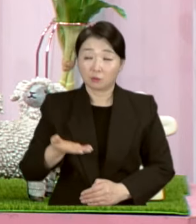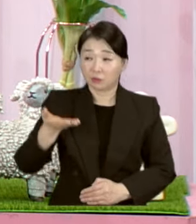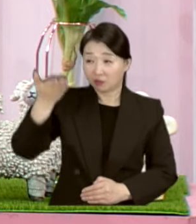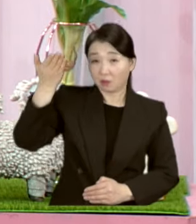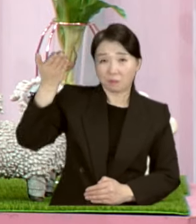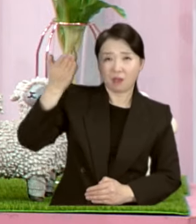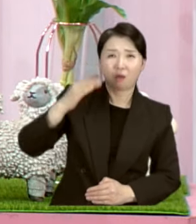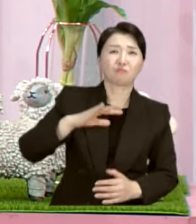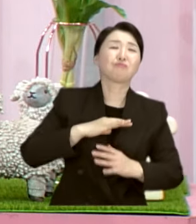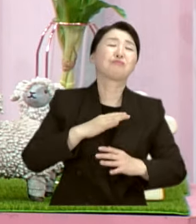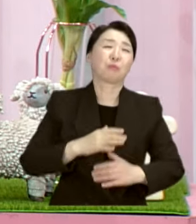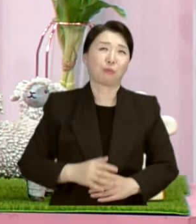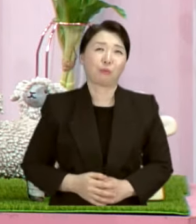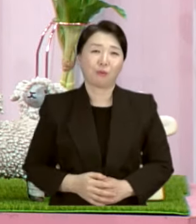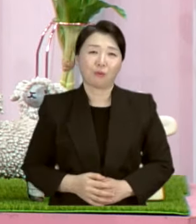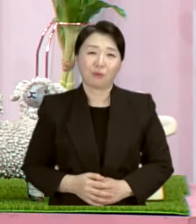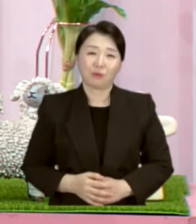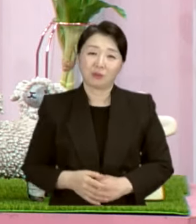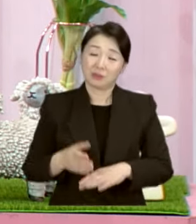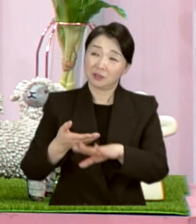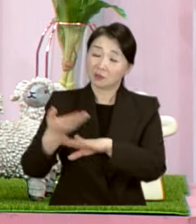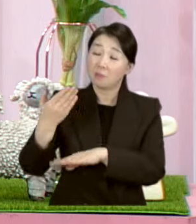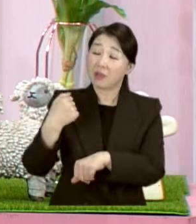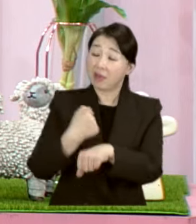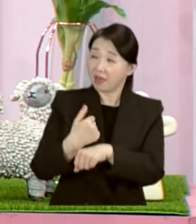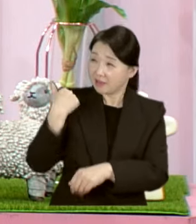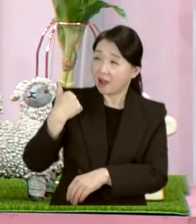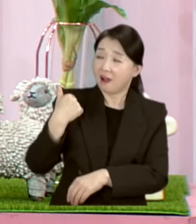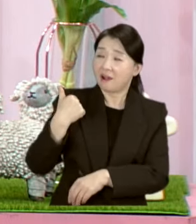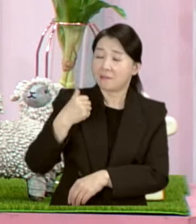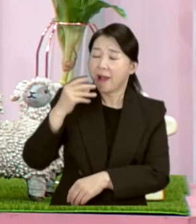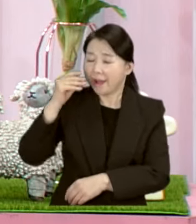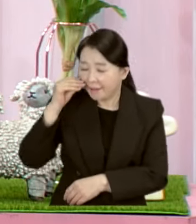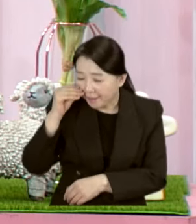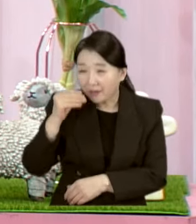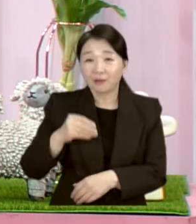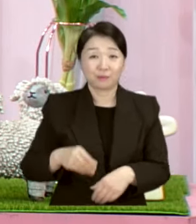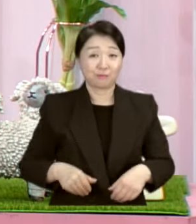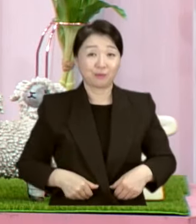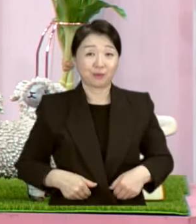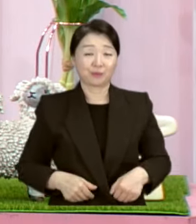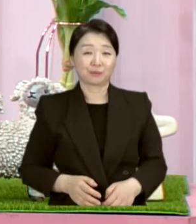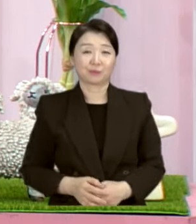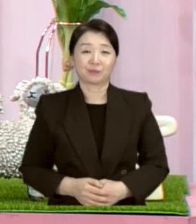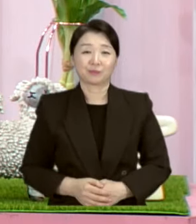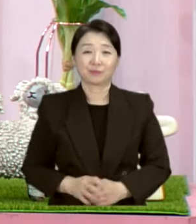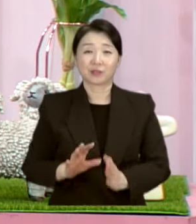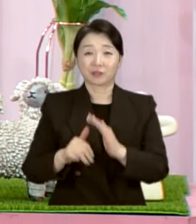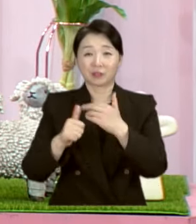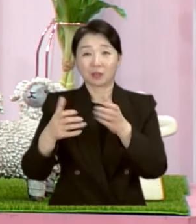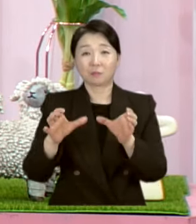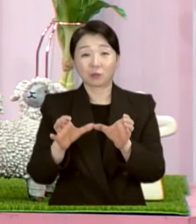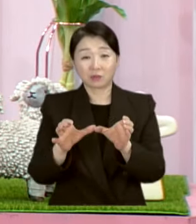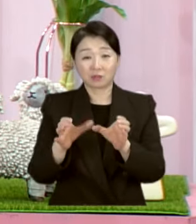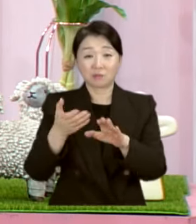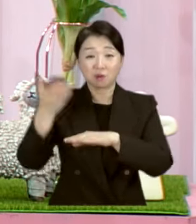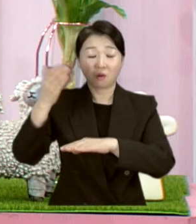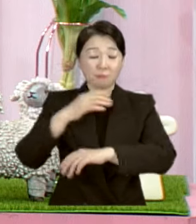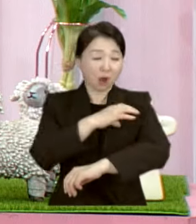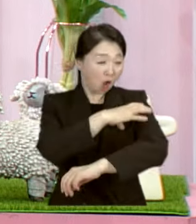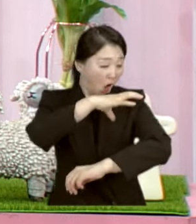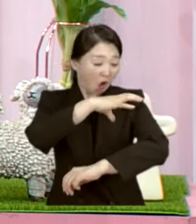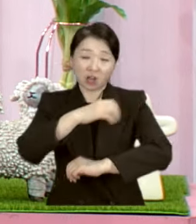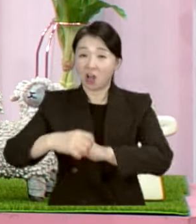저희는 선배들이 무섭잖아요. 네. 그리고 선배들이 뭐 하자 이러면 꼼짝없이 해야 되니까. 그렇지. 그 당시에 그리고 대표팀 그 캡틴 형